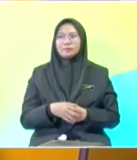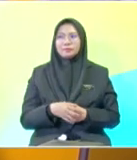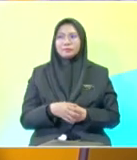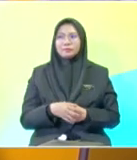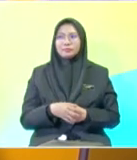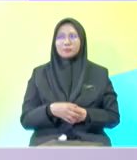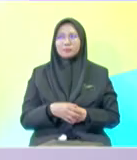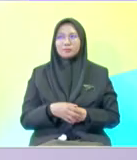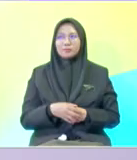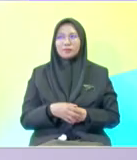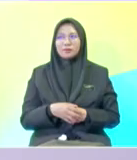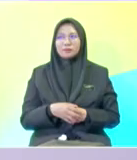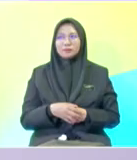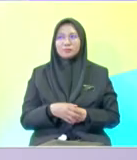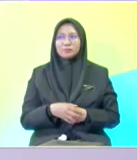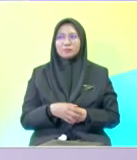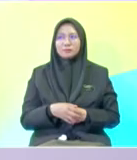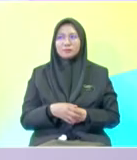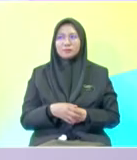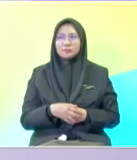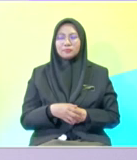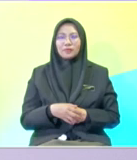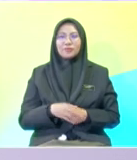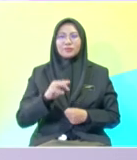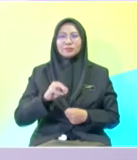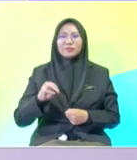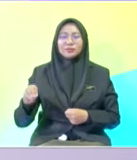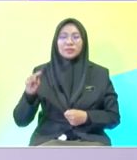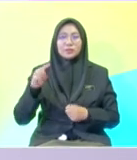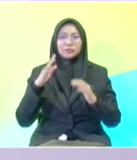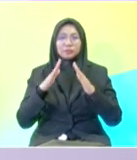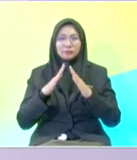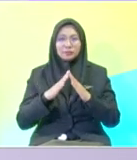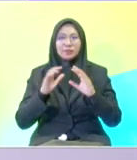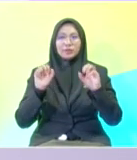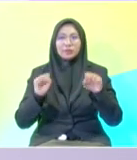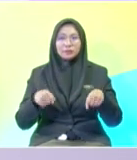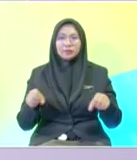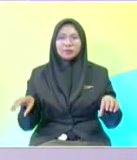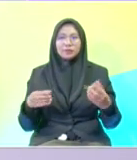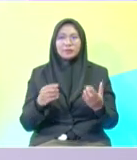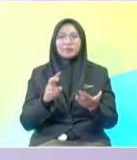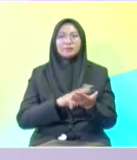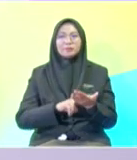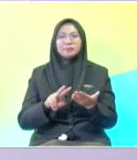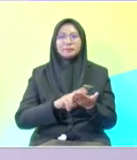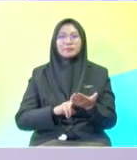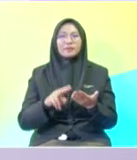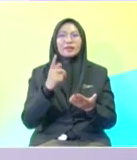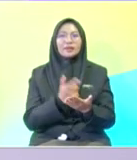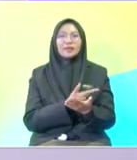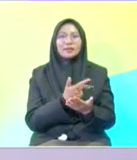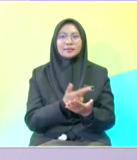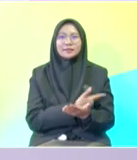adik-adik boleh buat latihan bacaannya di rumah oke kita lihat pula hukum yang ke